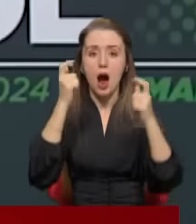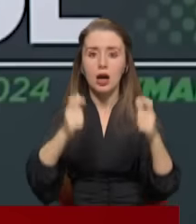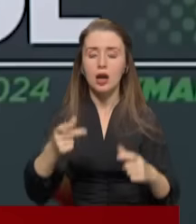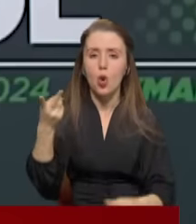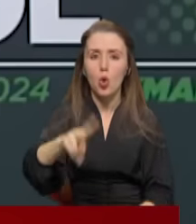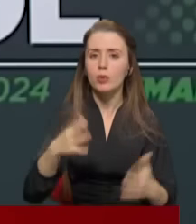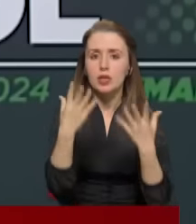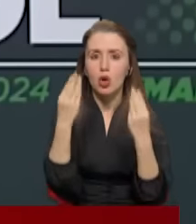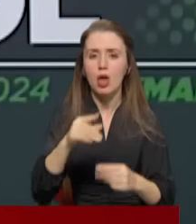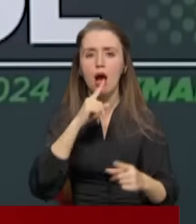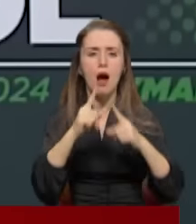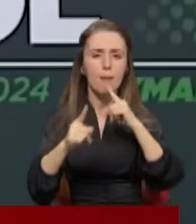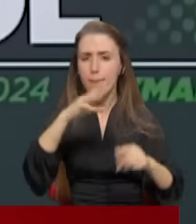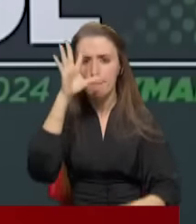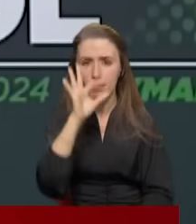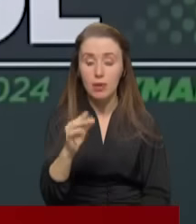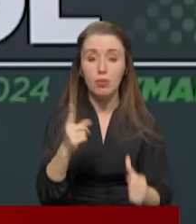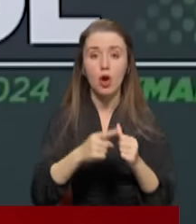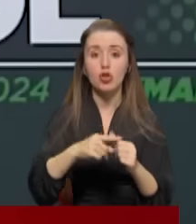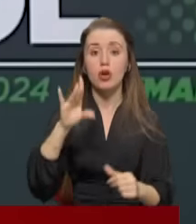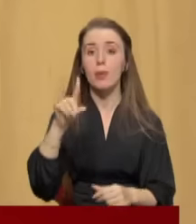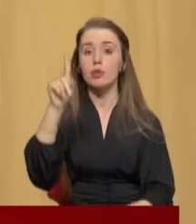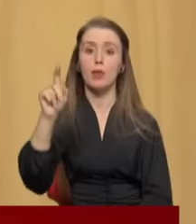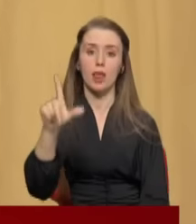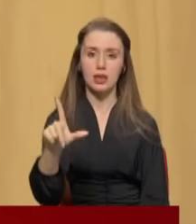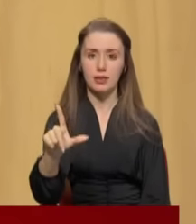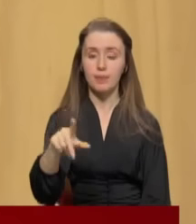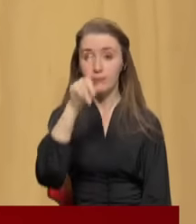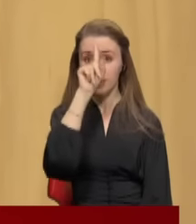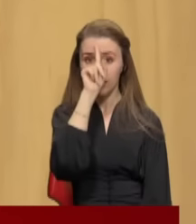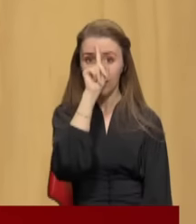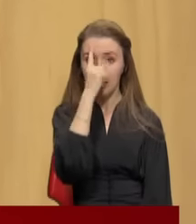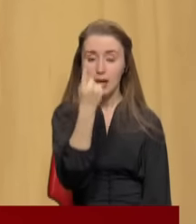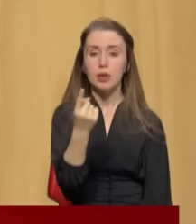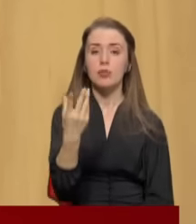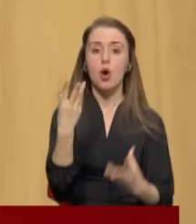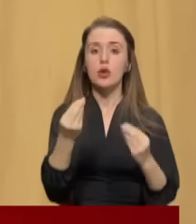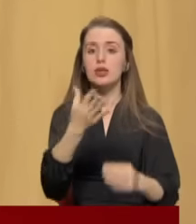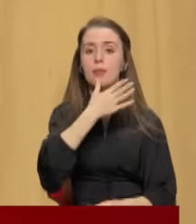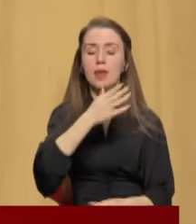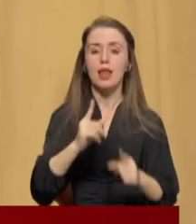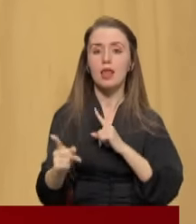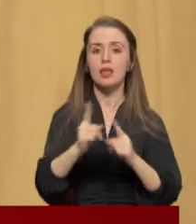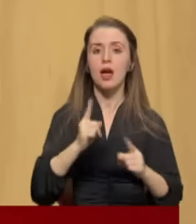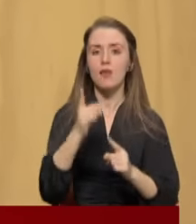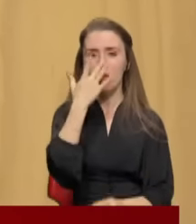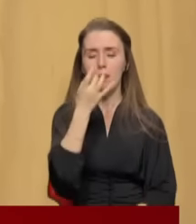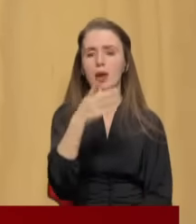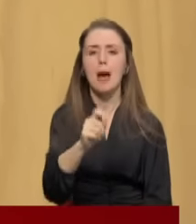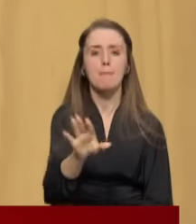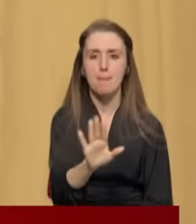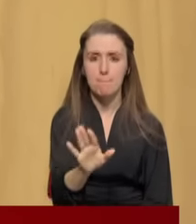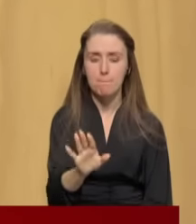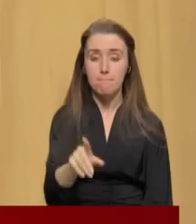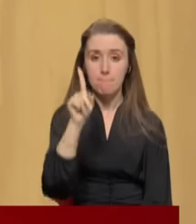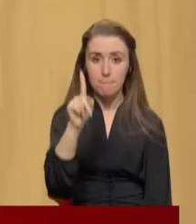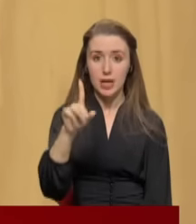döküldü? Azmettiricileri kim diye önce MHP'liler sormadı. Tek başıma da kalsa davayı çiğnetmeyeceğim. Tek